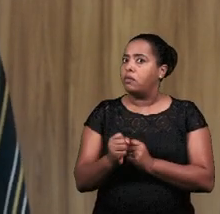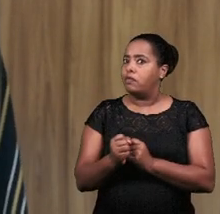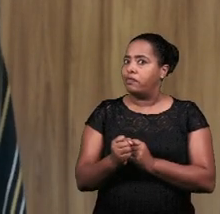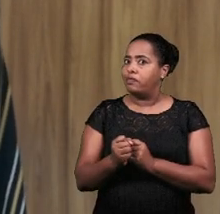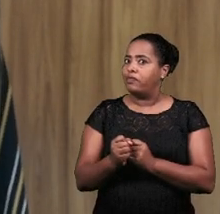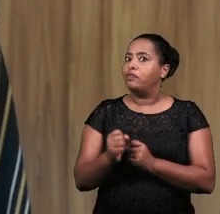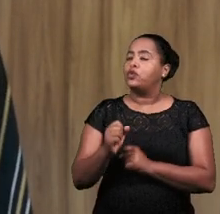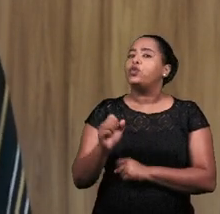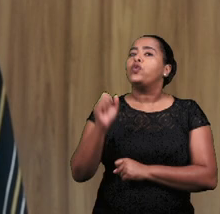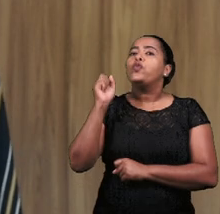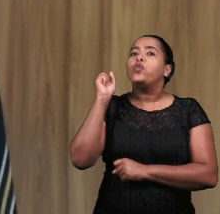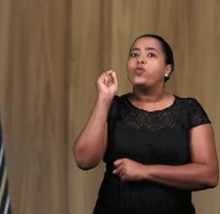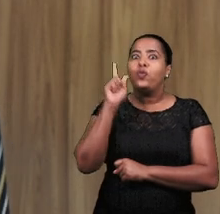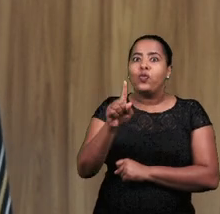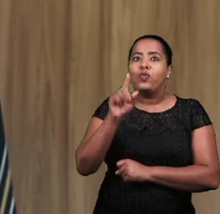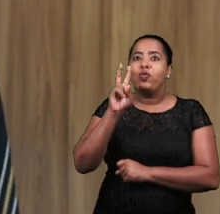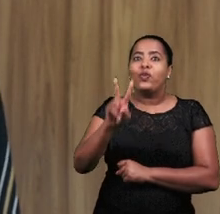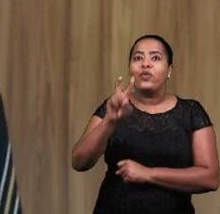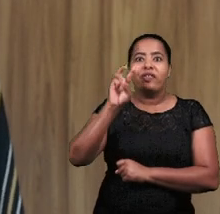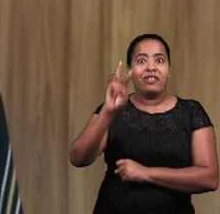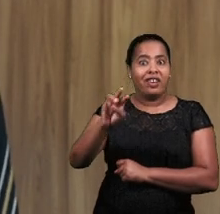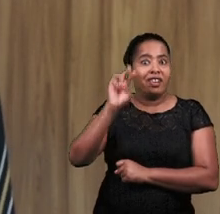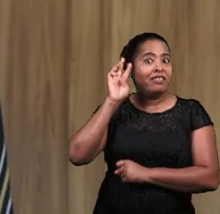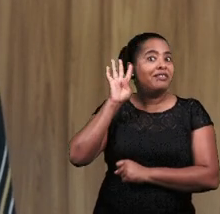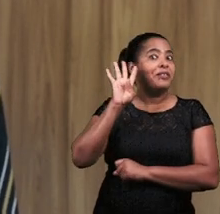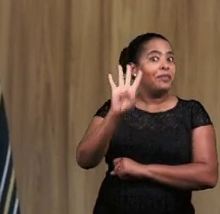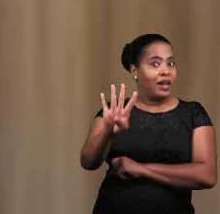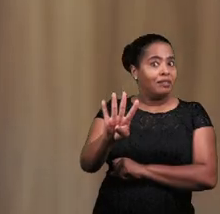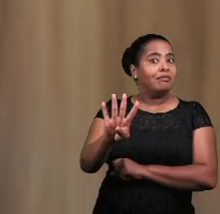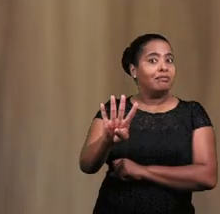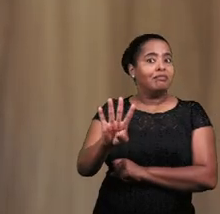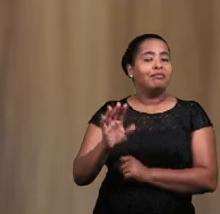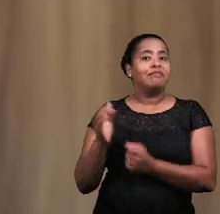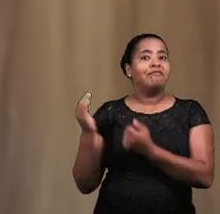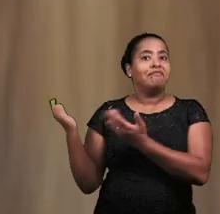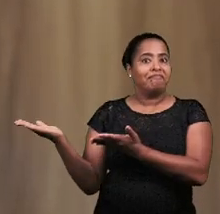compter 1, 2, 3, 4. 3, 4.